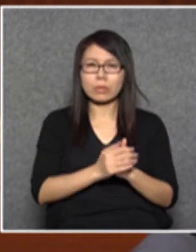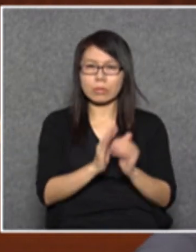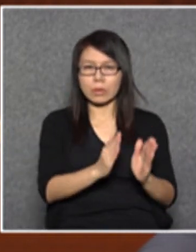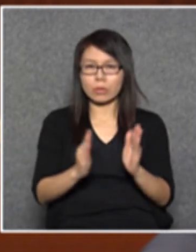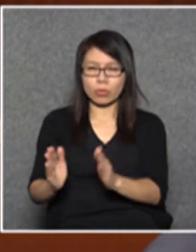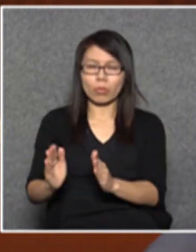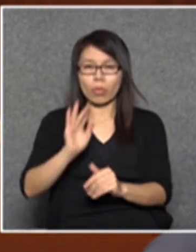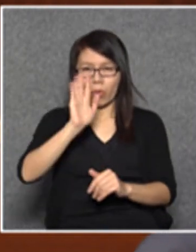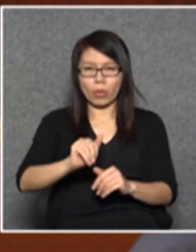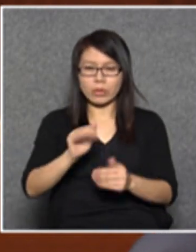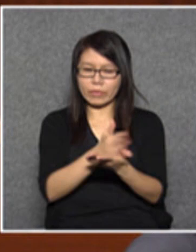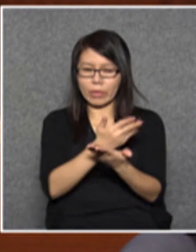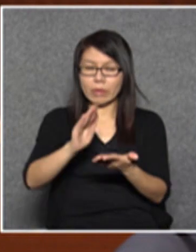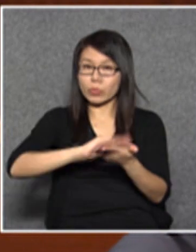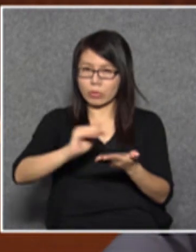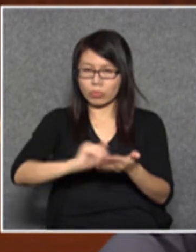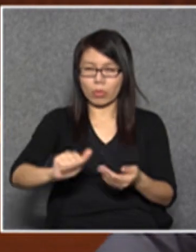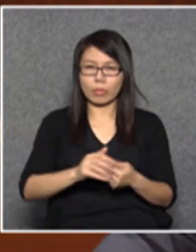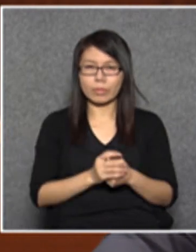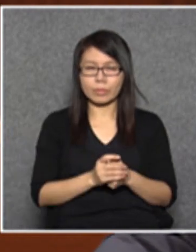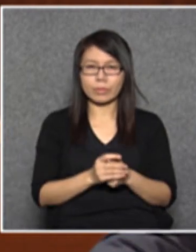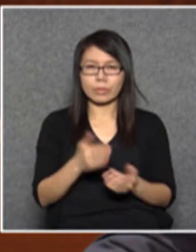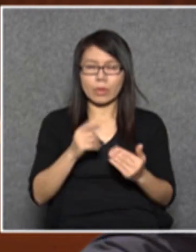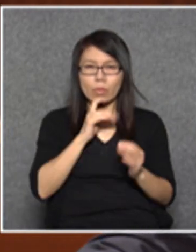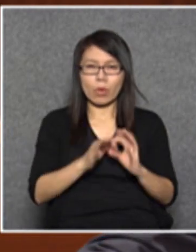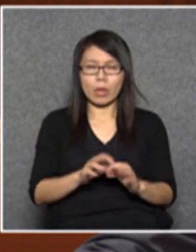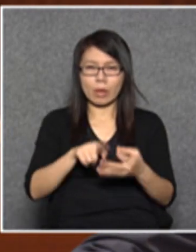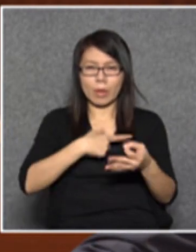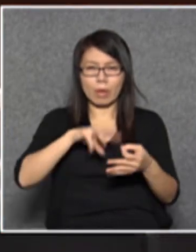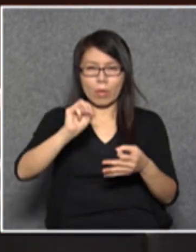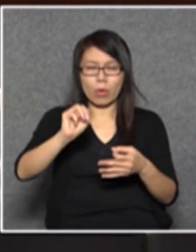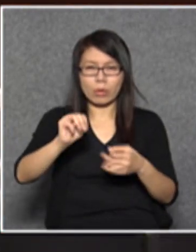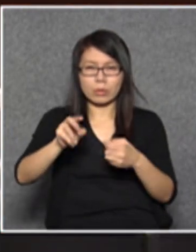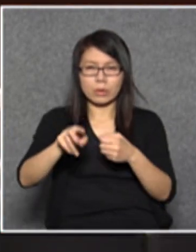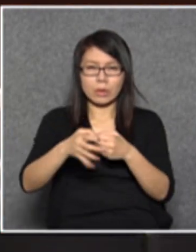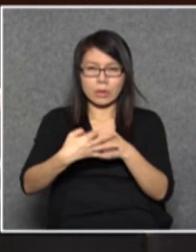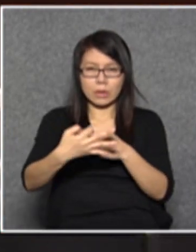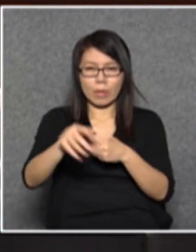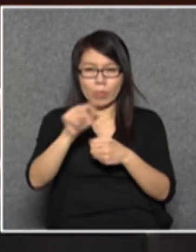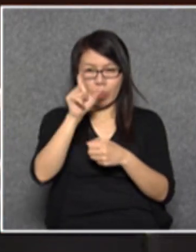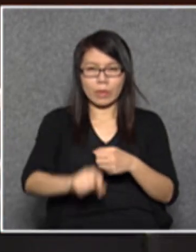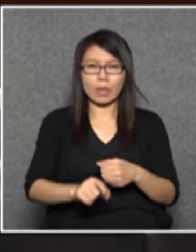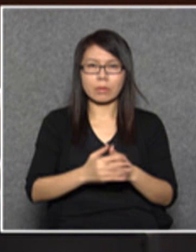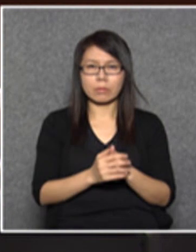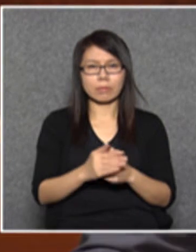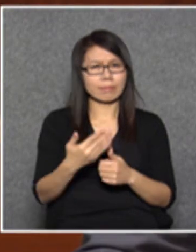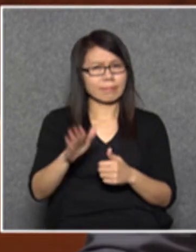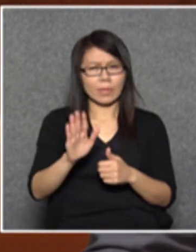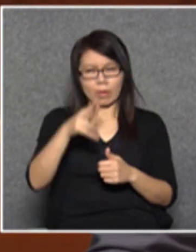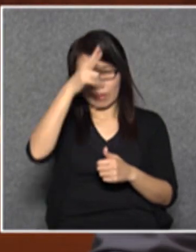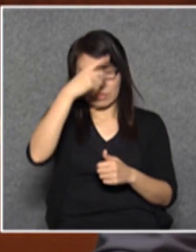是可以釐清的。至於莫乃光議員提的第三個問題，不應該行政長